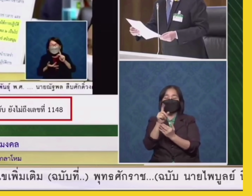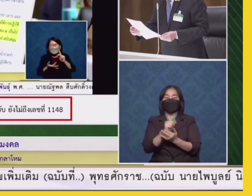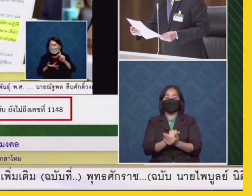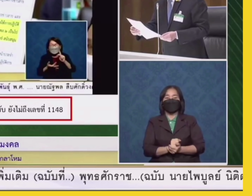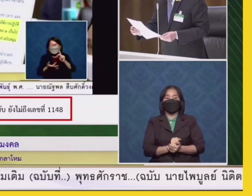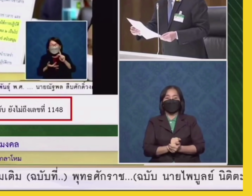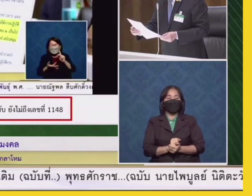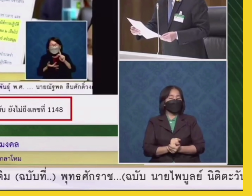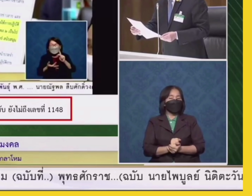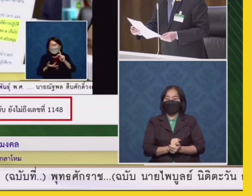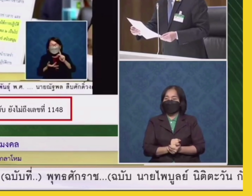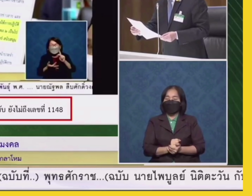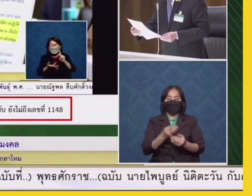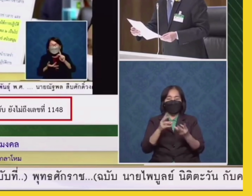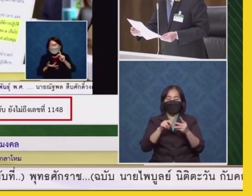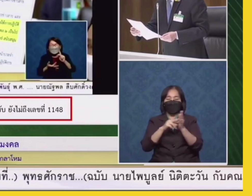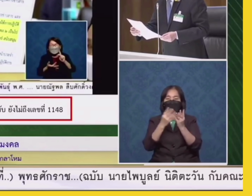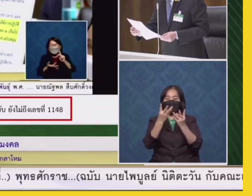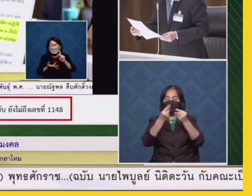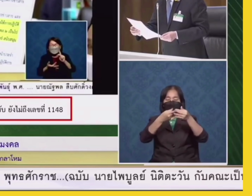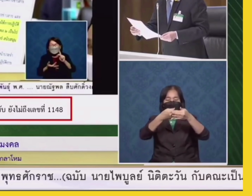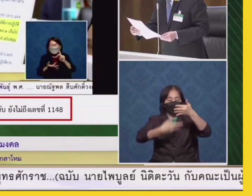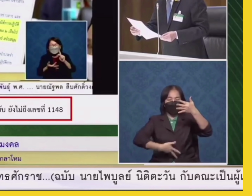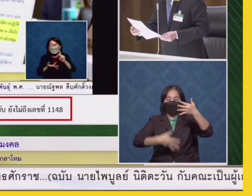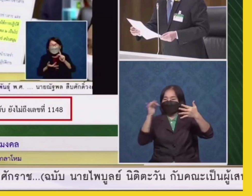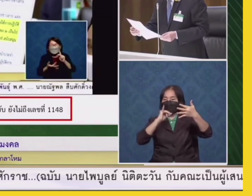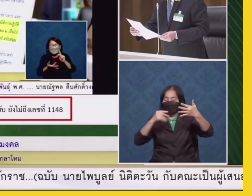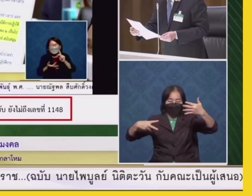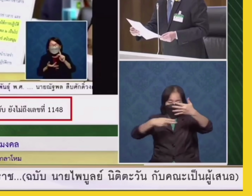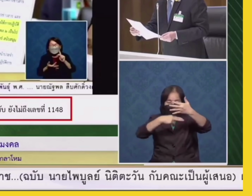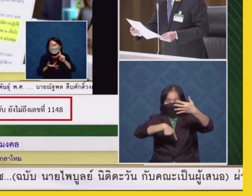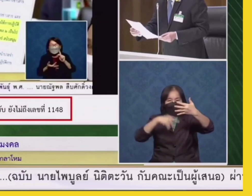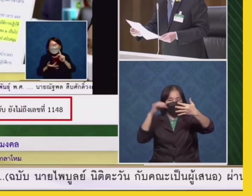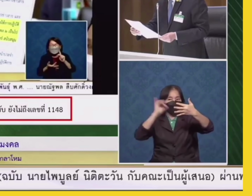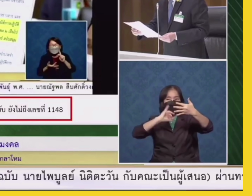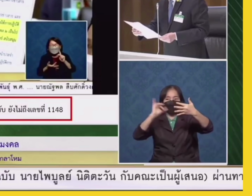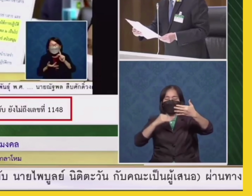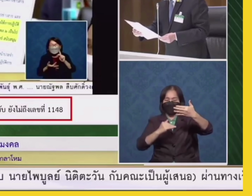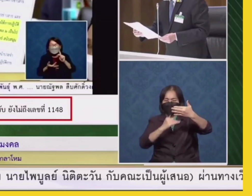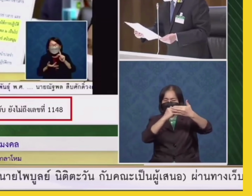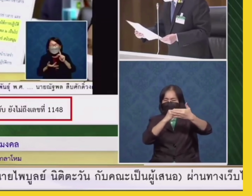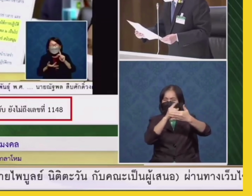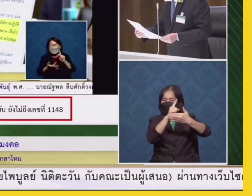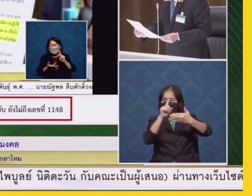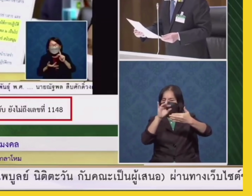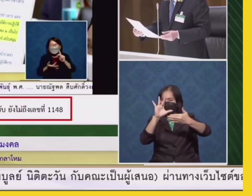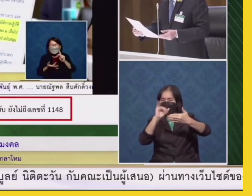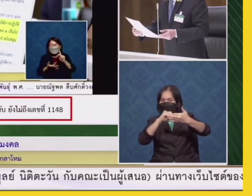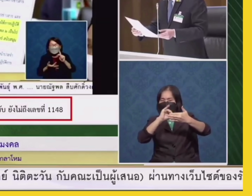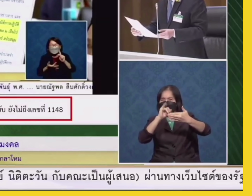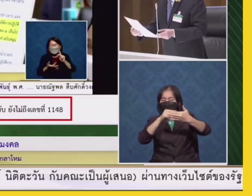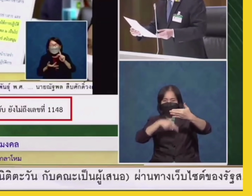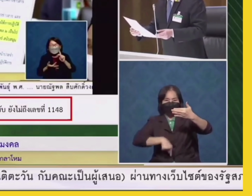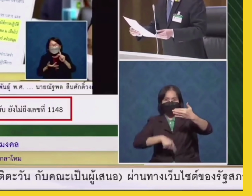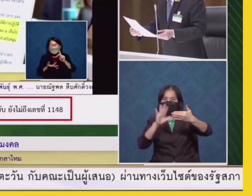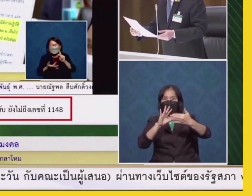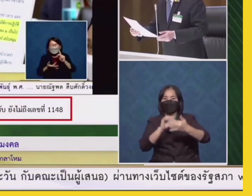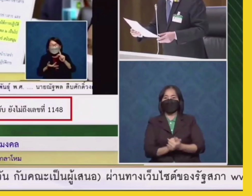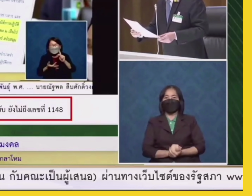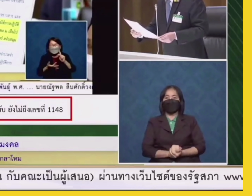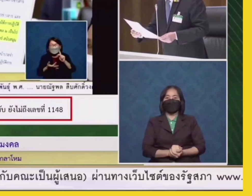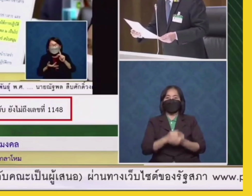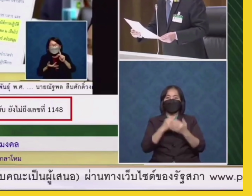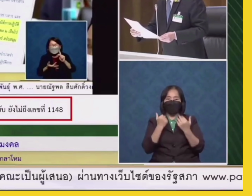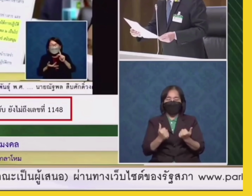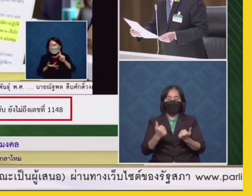งยังไม่ถึงในช่วงที่เวลานะครับตรงนั้นขออนุญาตเรียนว่าในส่วนนี้นะกองทัพบกในฐานะ